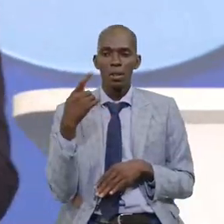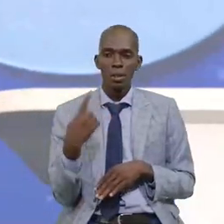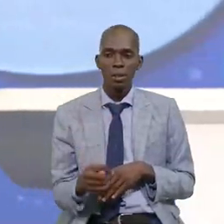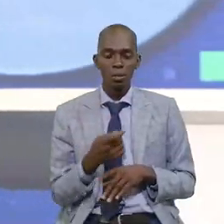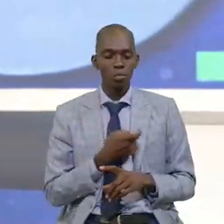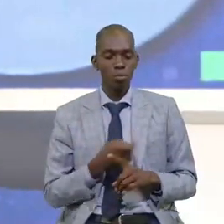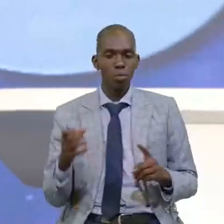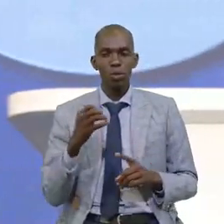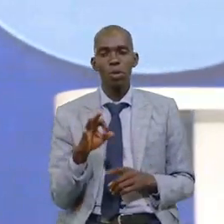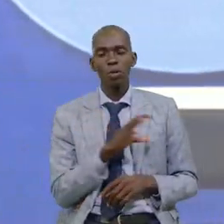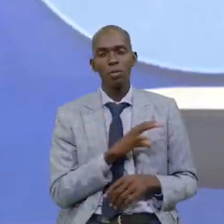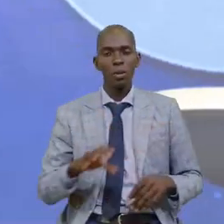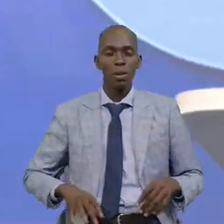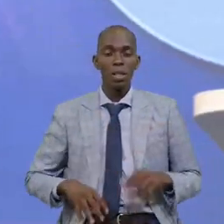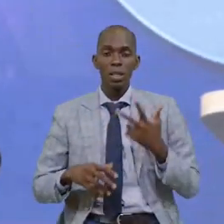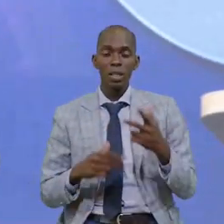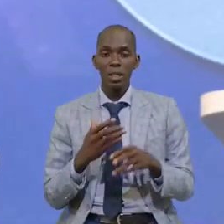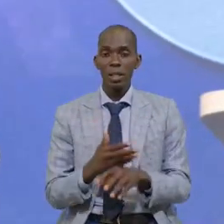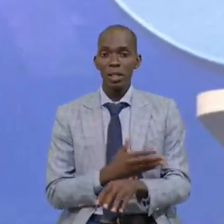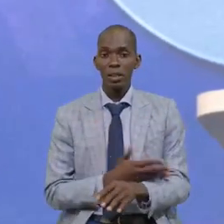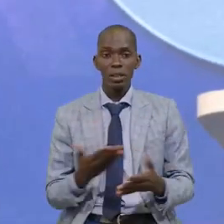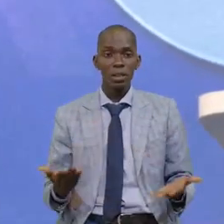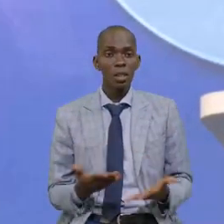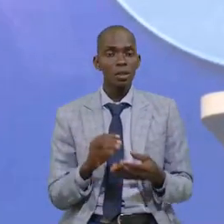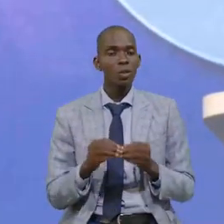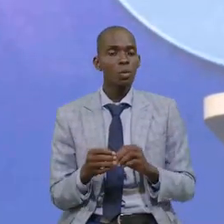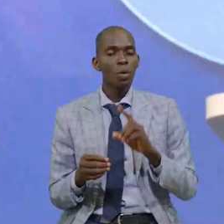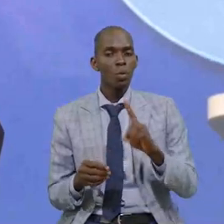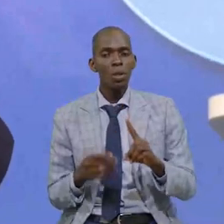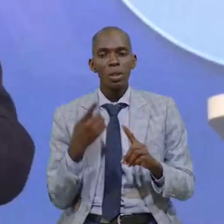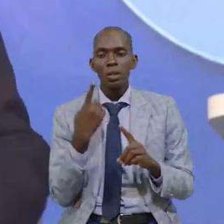les maîtrises de Christ. Il y a trois éléments à voir. Premièrement,